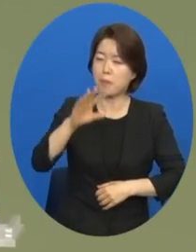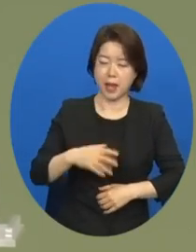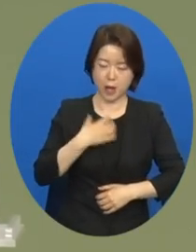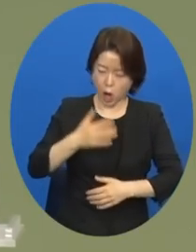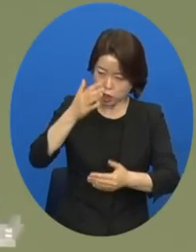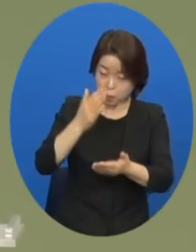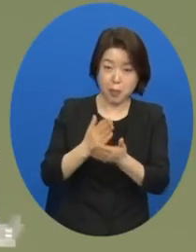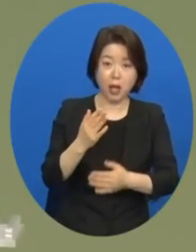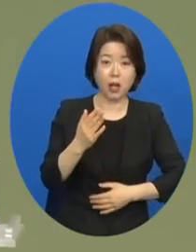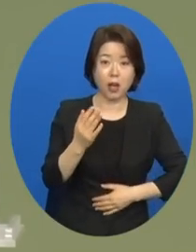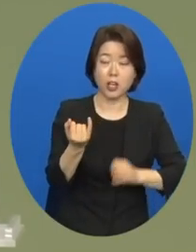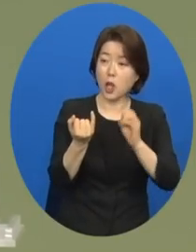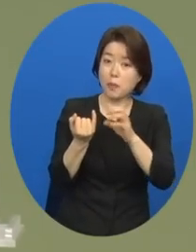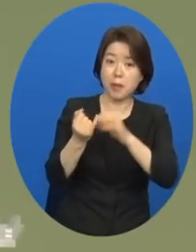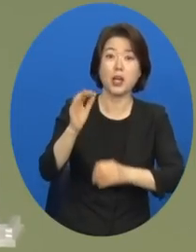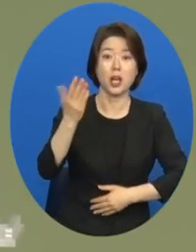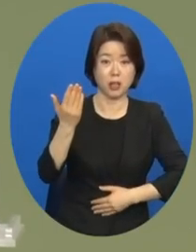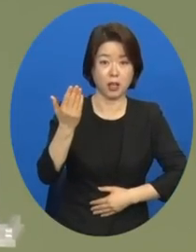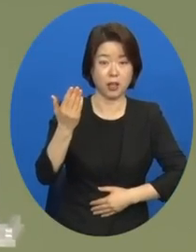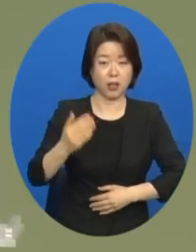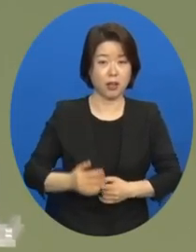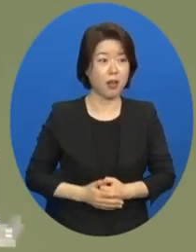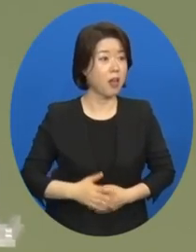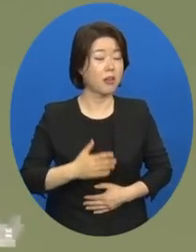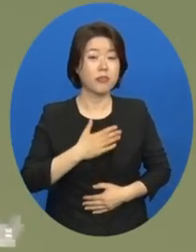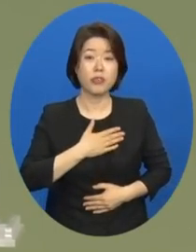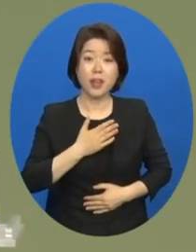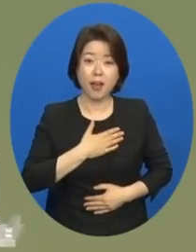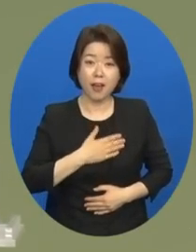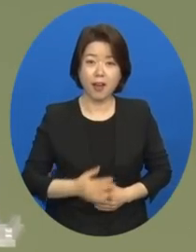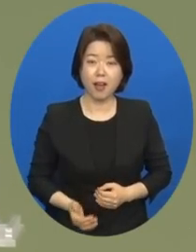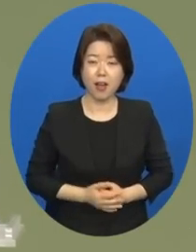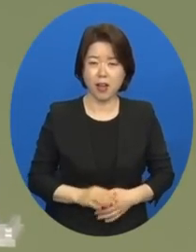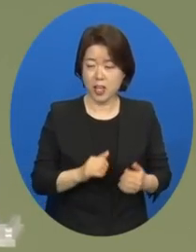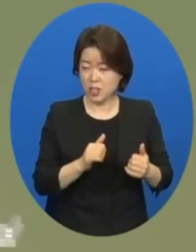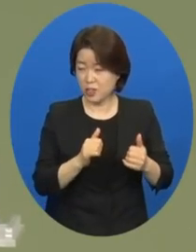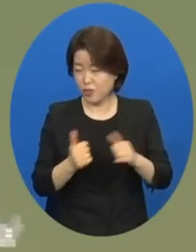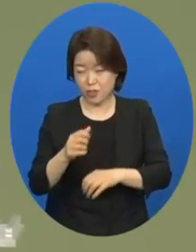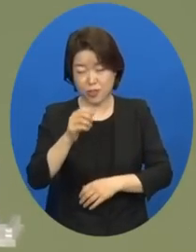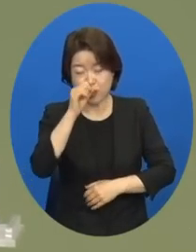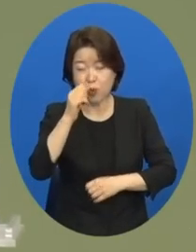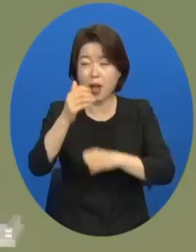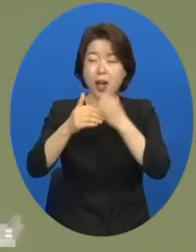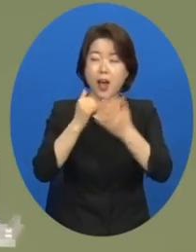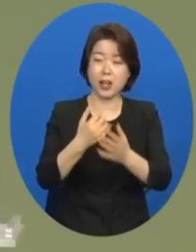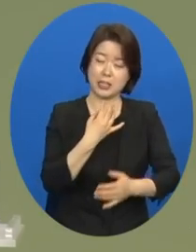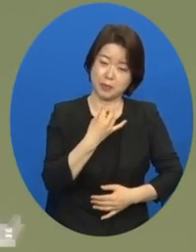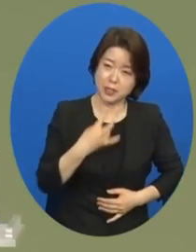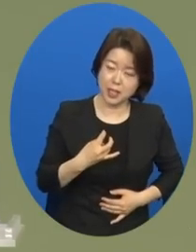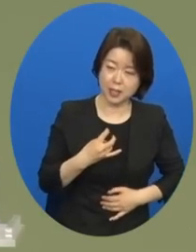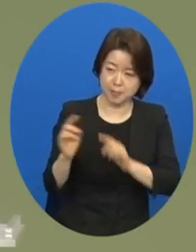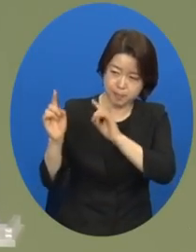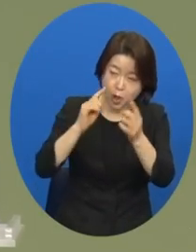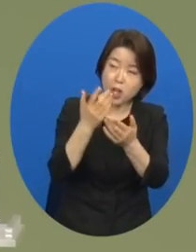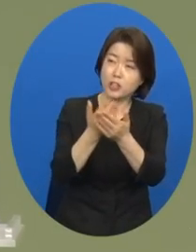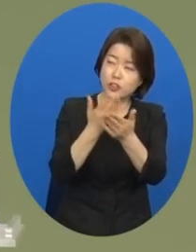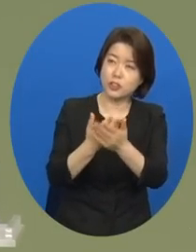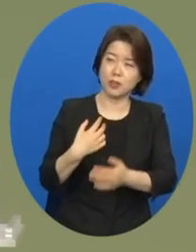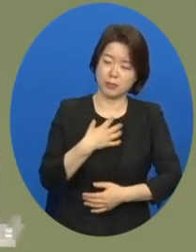이래야 되잖아요 내가 죽어도 좋사오니 하나님 살아를 살려주세요